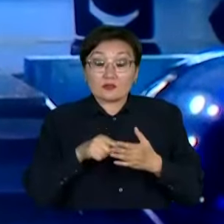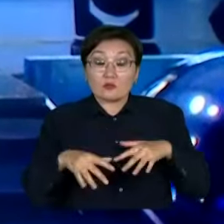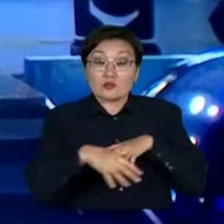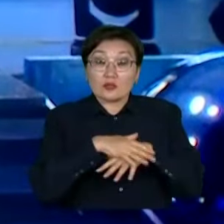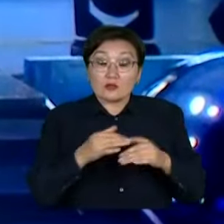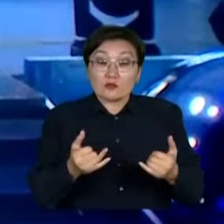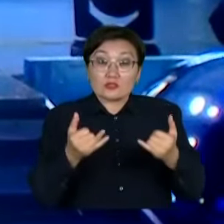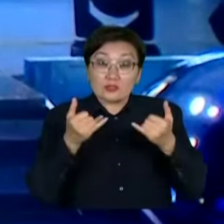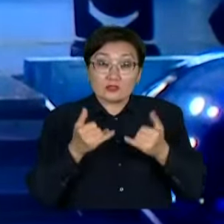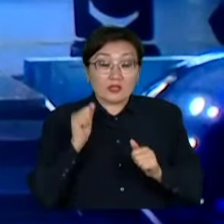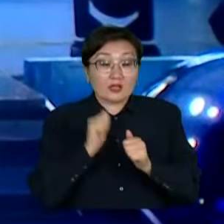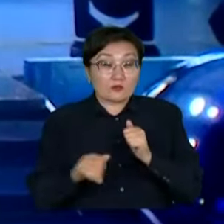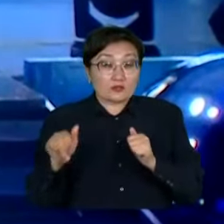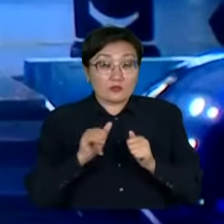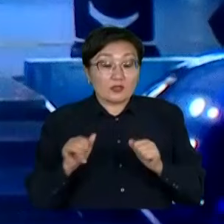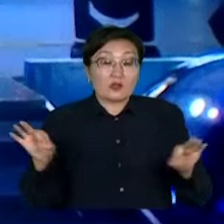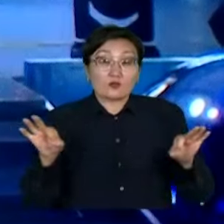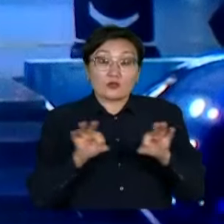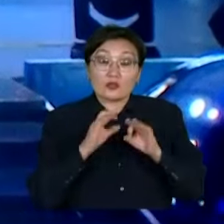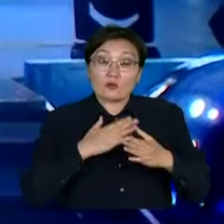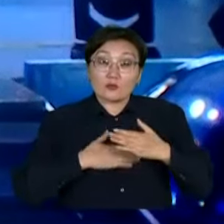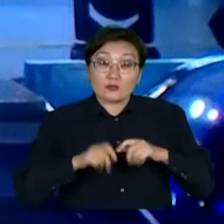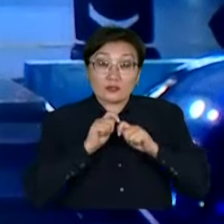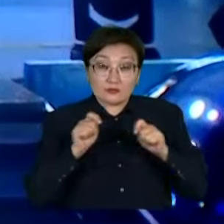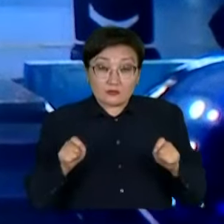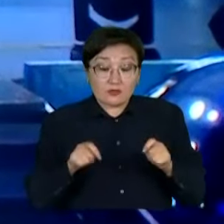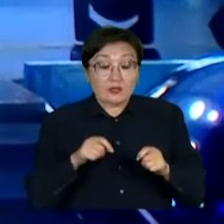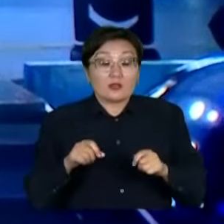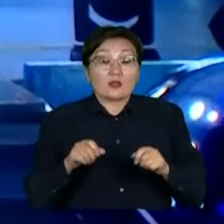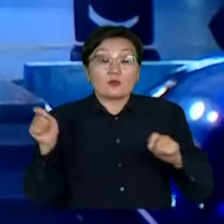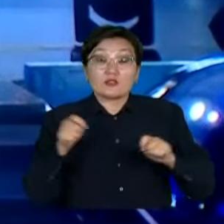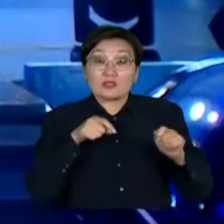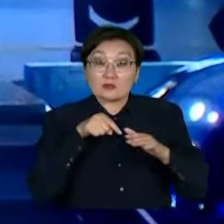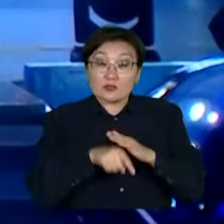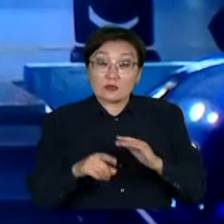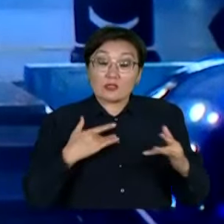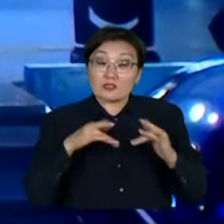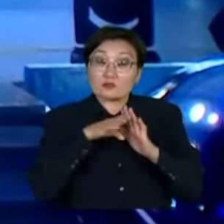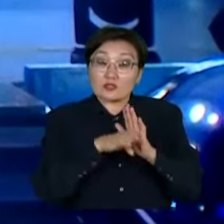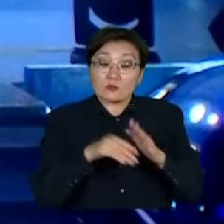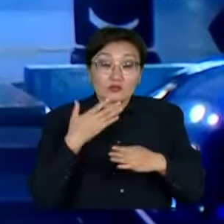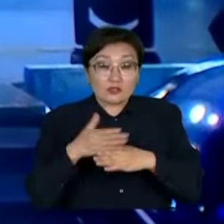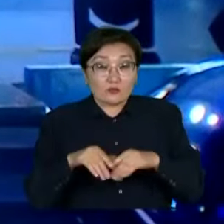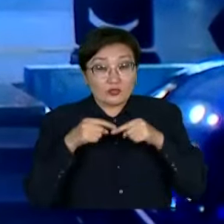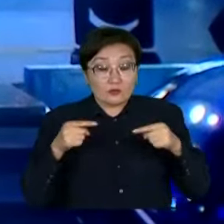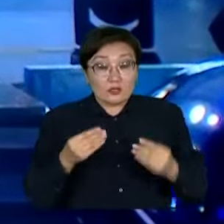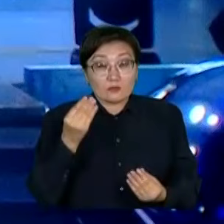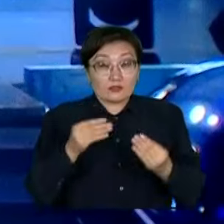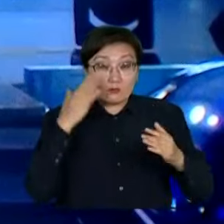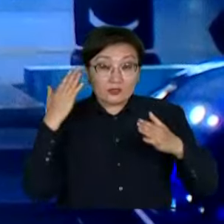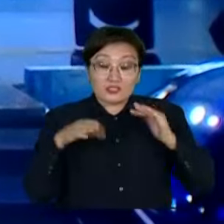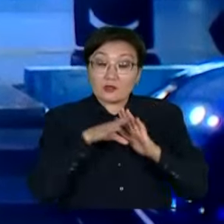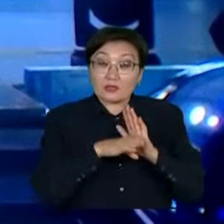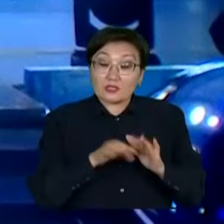мен қонақтарын әр сенбі әуезді әуенмен қуантып отырды. Бега фестиваль аясында концерттік бағдарламадан бөлек түрлі ойын-сауықтық